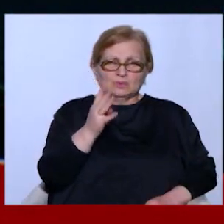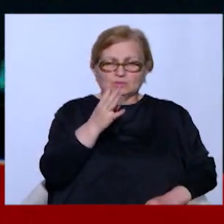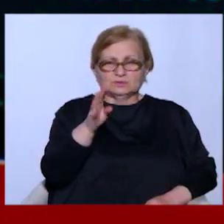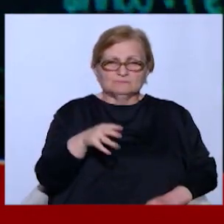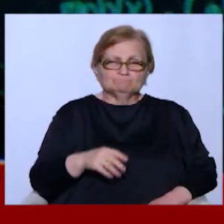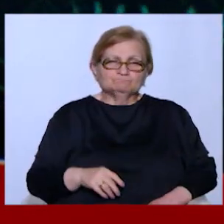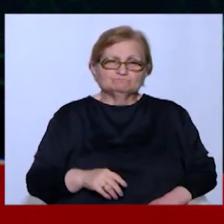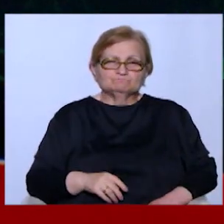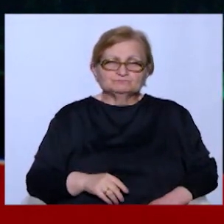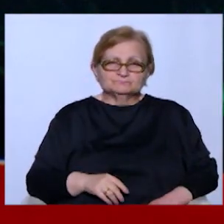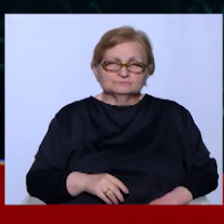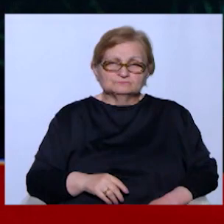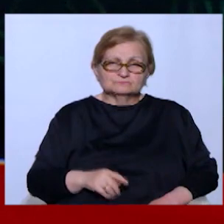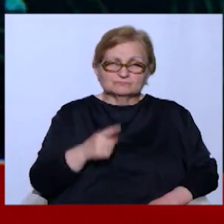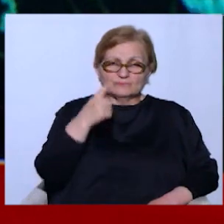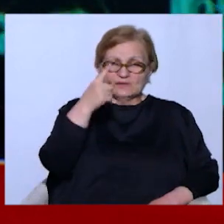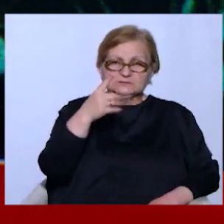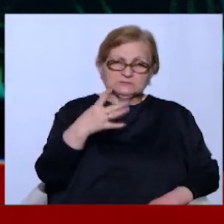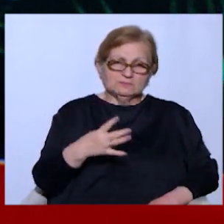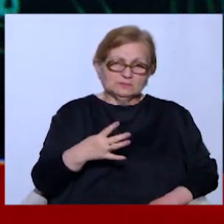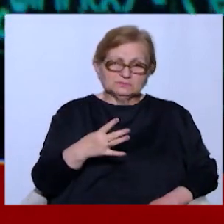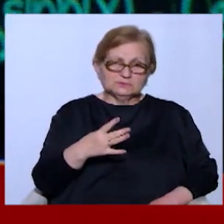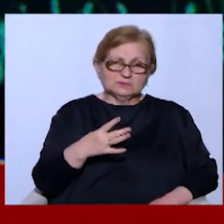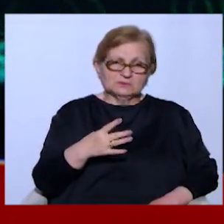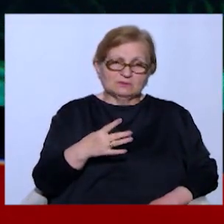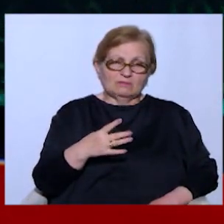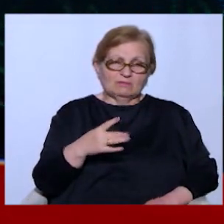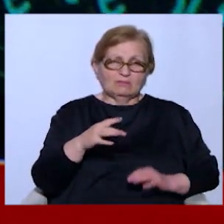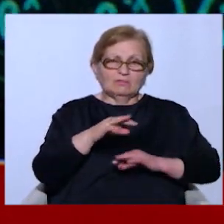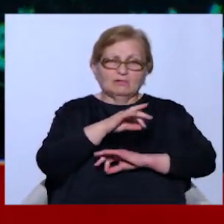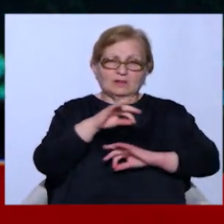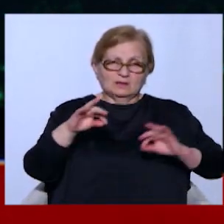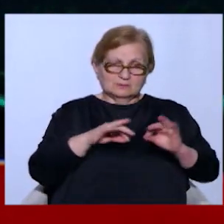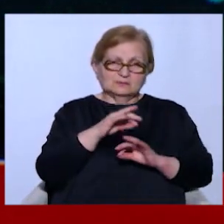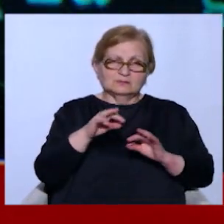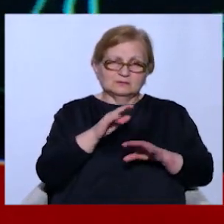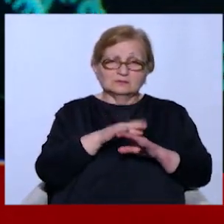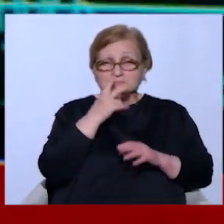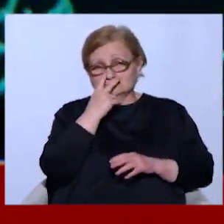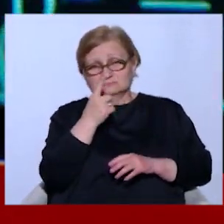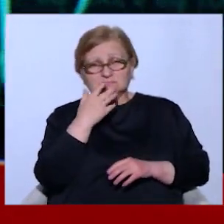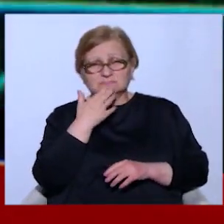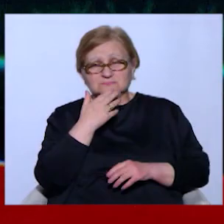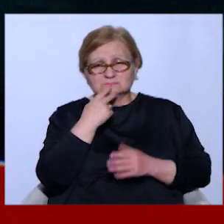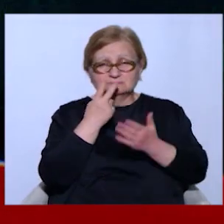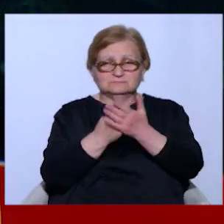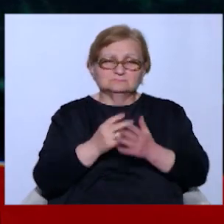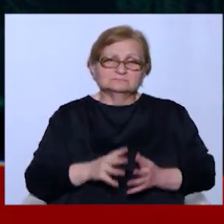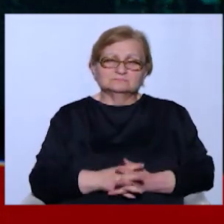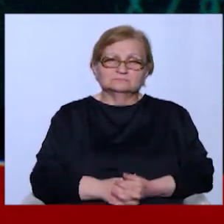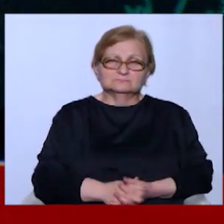აგებით. შესაბამისად 1/4-ია, რაც გეომეტრიულადაც დავამტკიცეთ და პრინციპში ვიზუალურადაც ასე თუ ისე